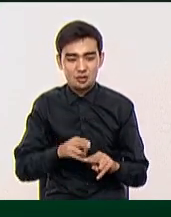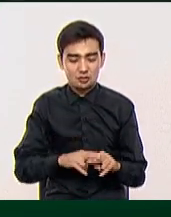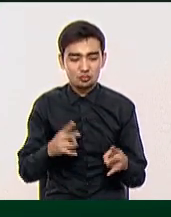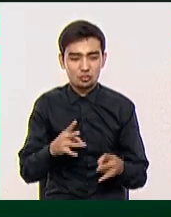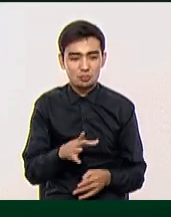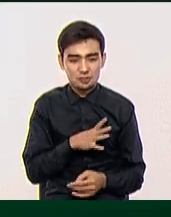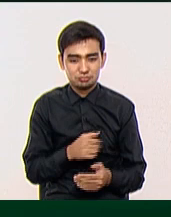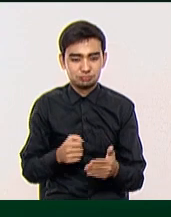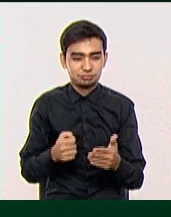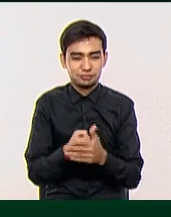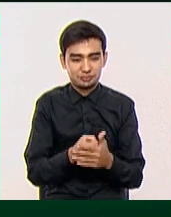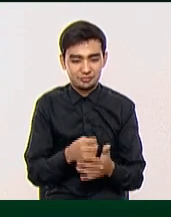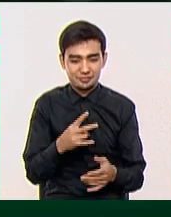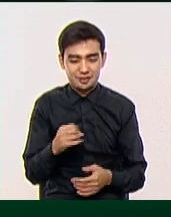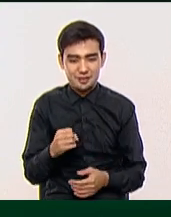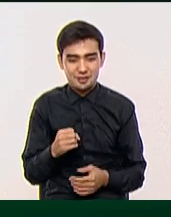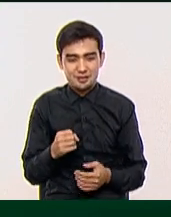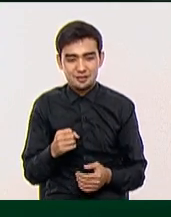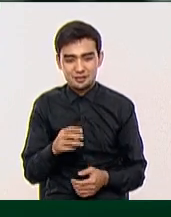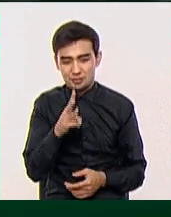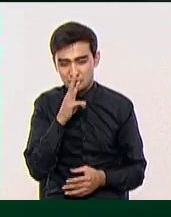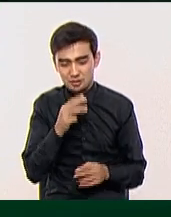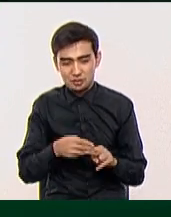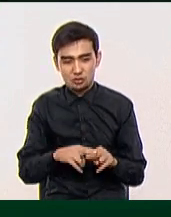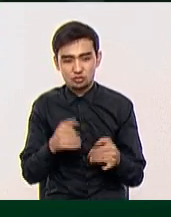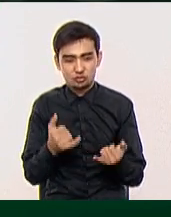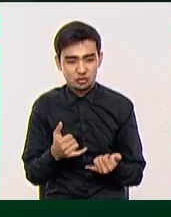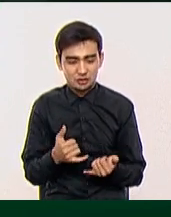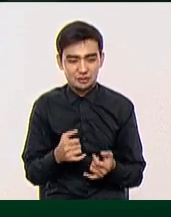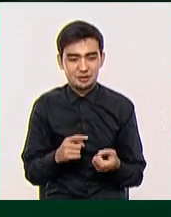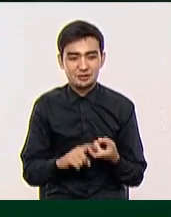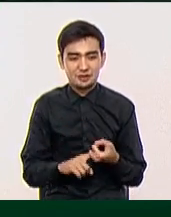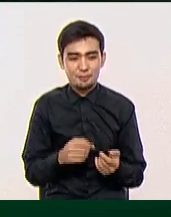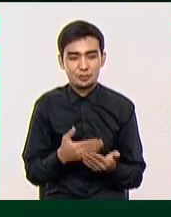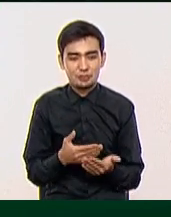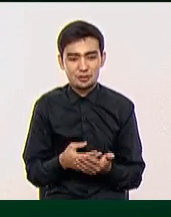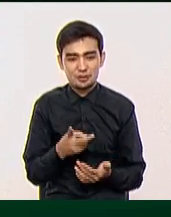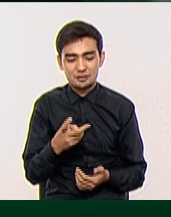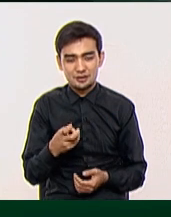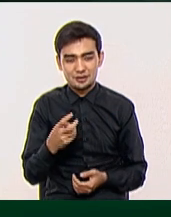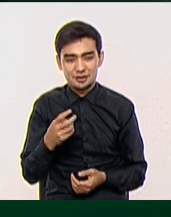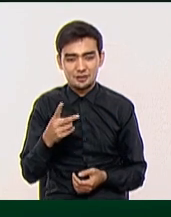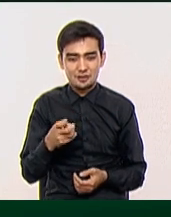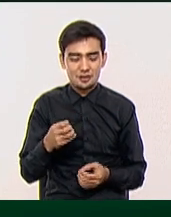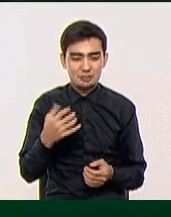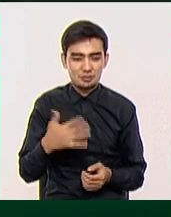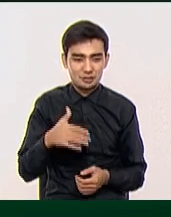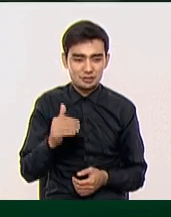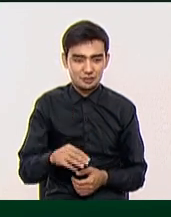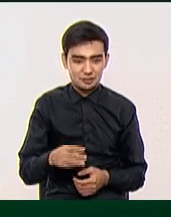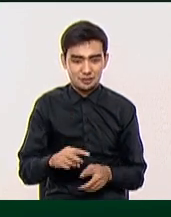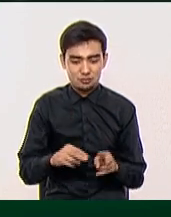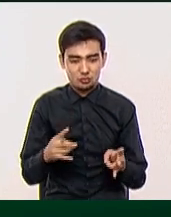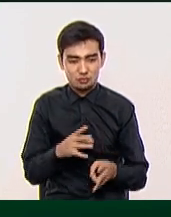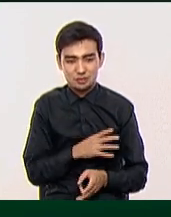был догнать размер медианной зарплаты, которая сейчас равняется примерно 200-250 тысяч тенге. Тем